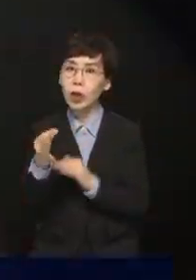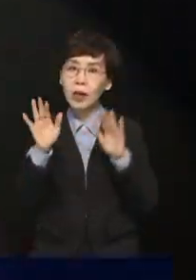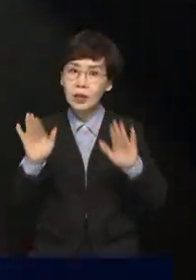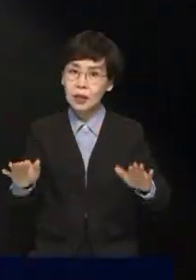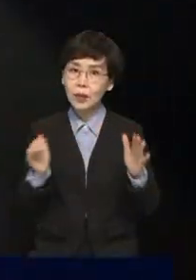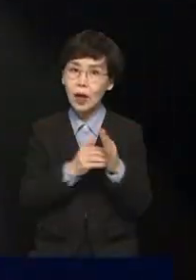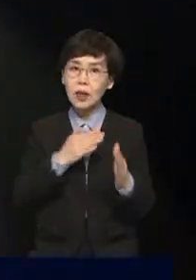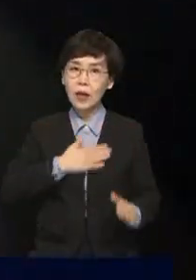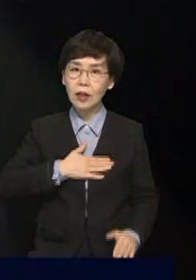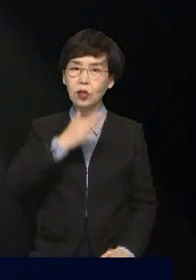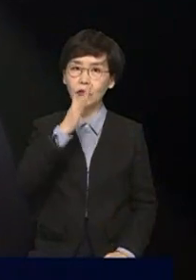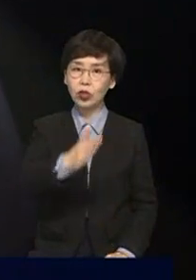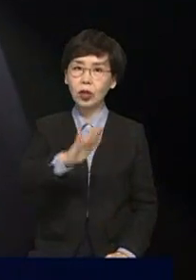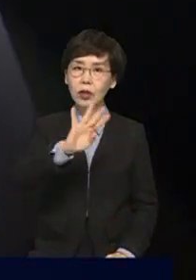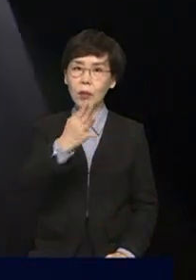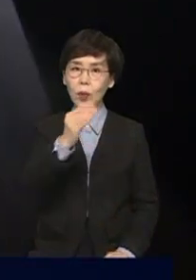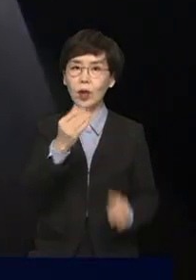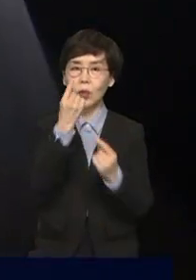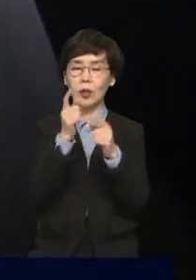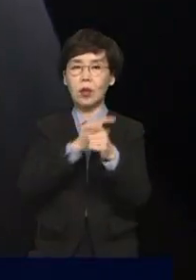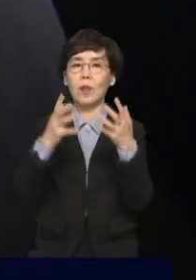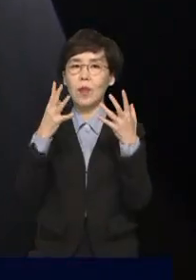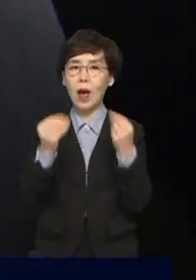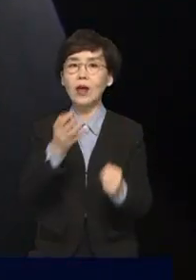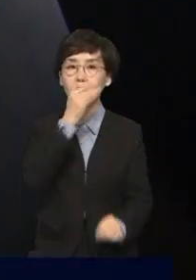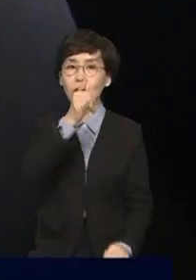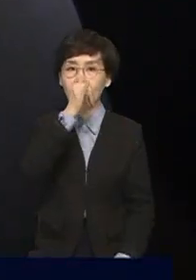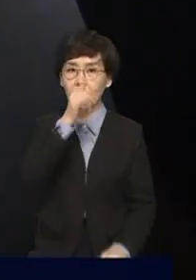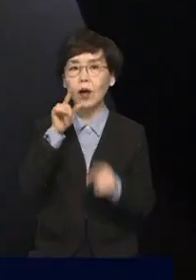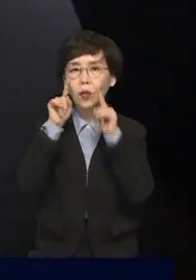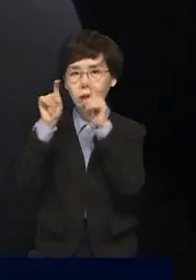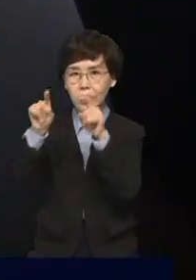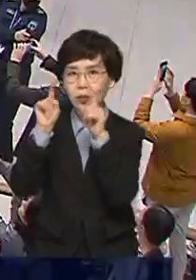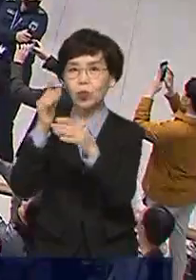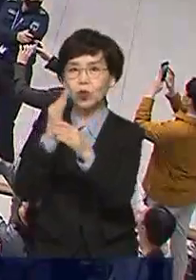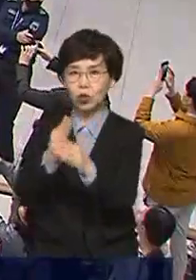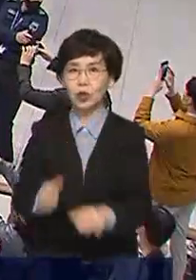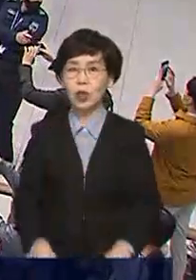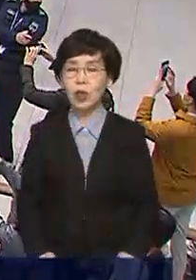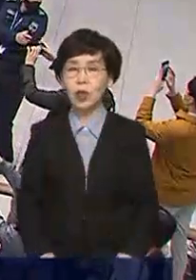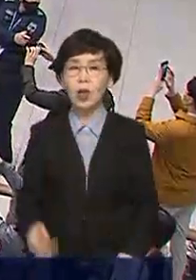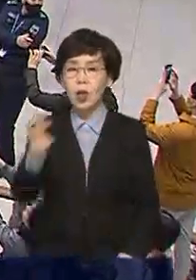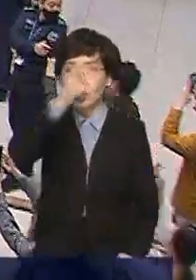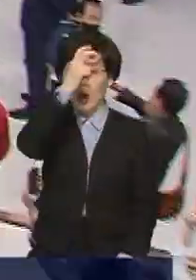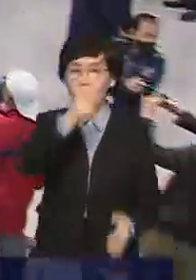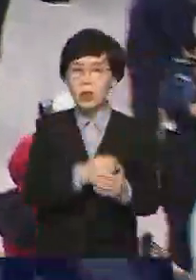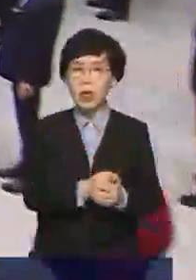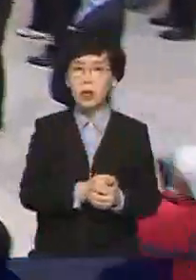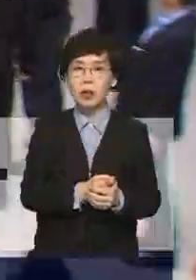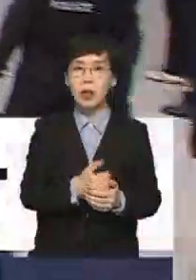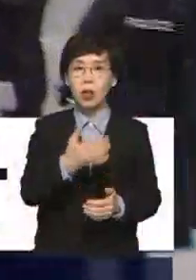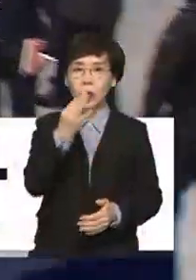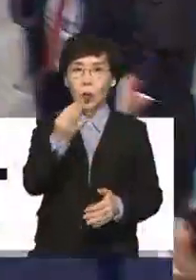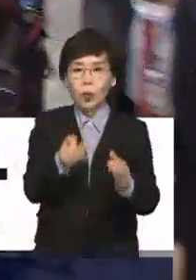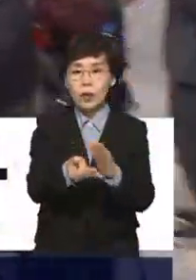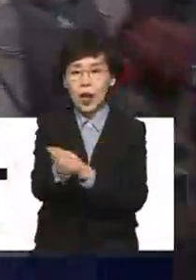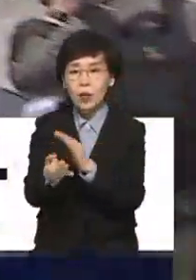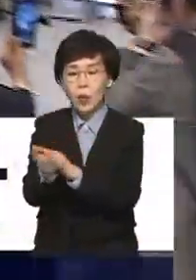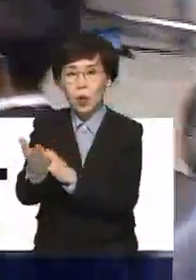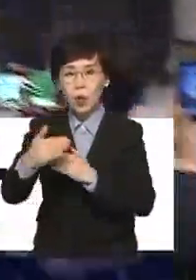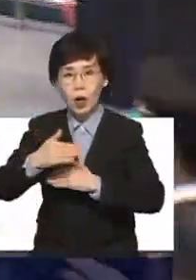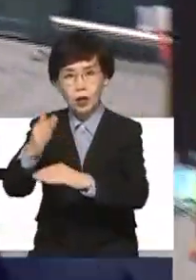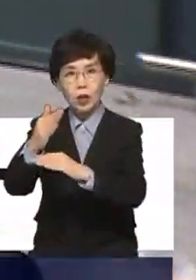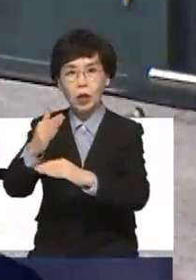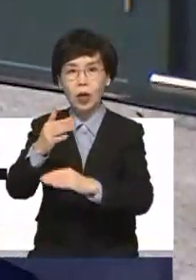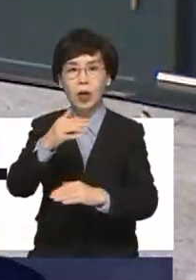알려진 9,400만 원보다 더 많을 수 있다고 의심하고 있습니다. 검찰은 금품 살포 과정은 송 전